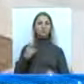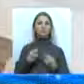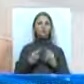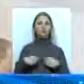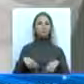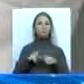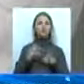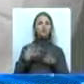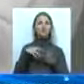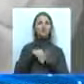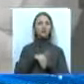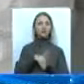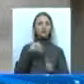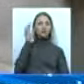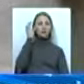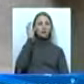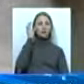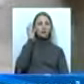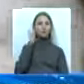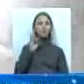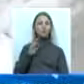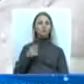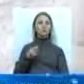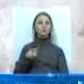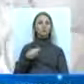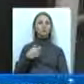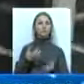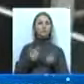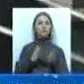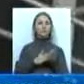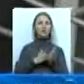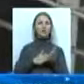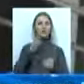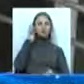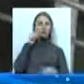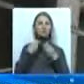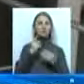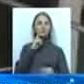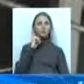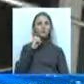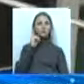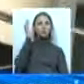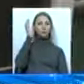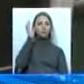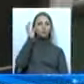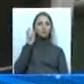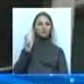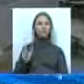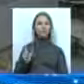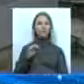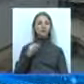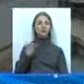ие болды. Сонымен қатар Ресей ғылым академиясы ғылыми әріптестік қорының күміс медалімен марапатталған. Жас ғалымның ендігі